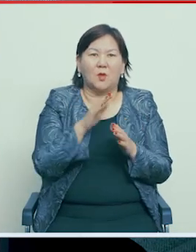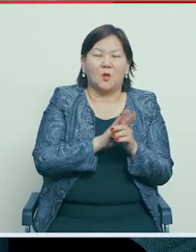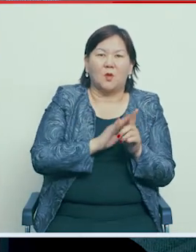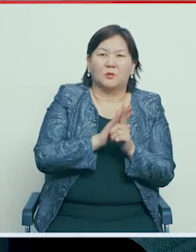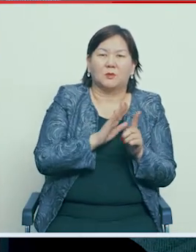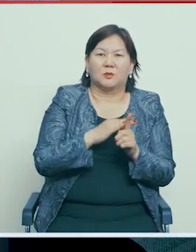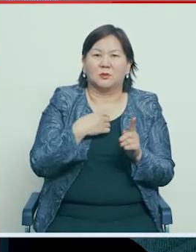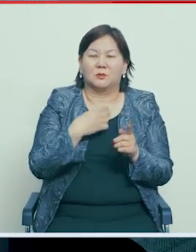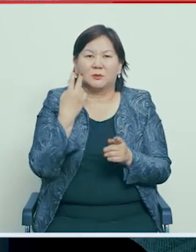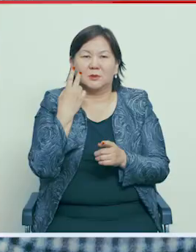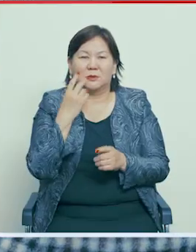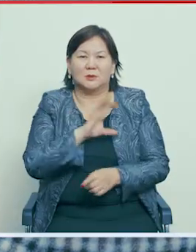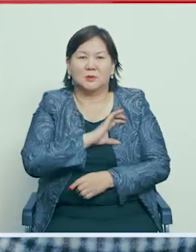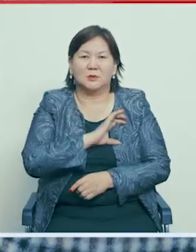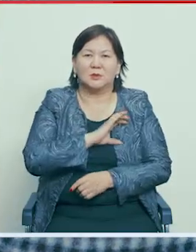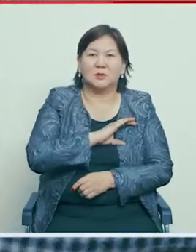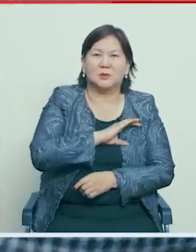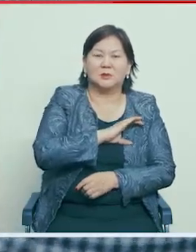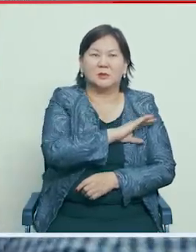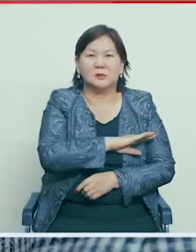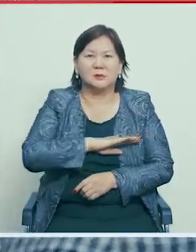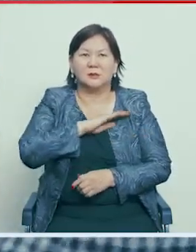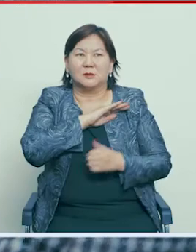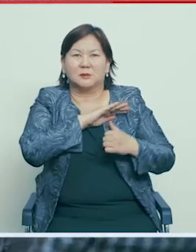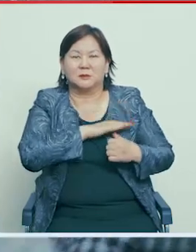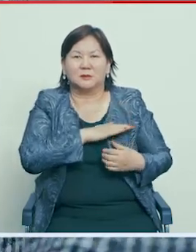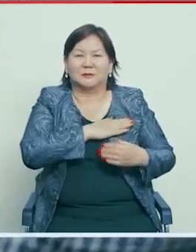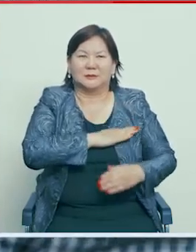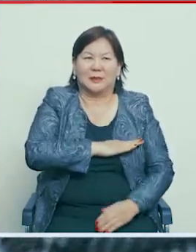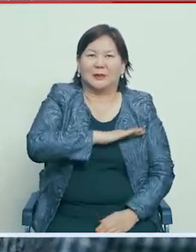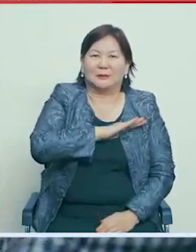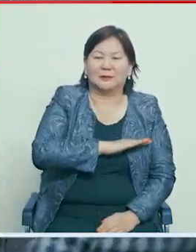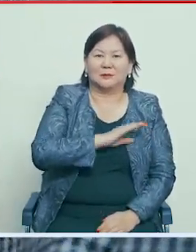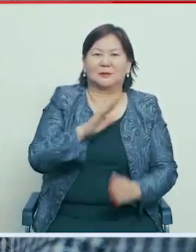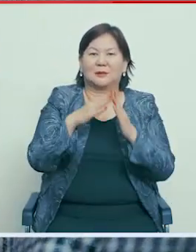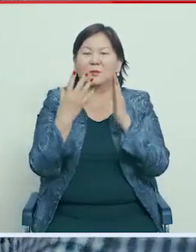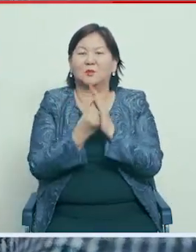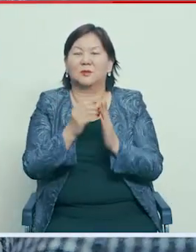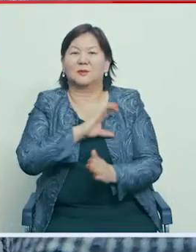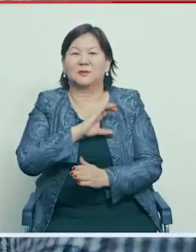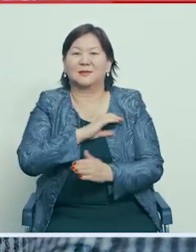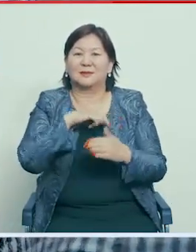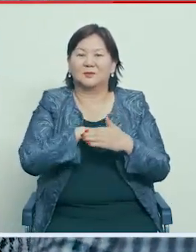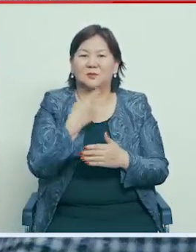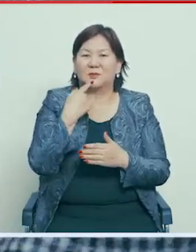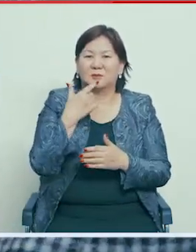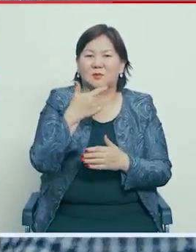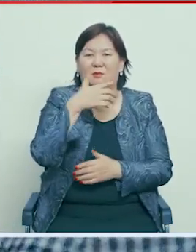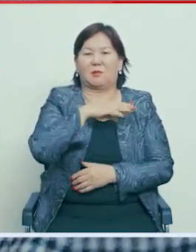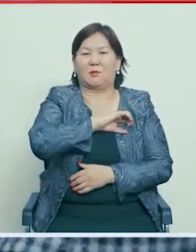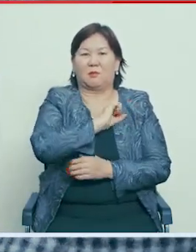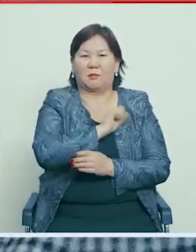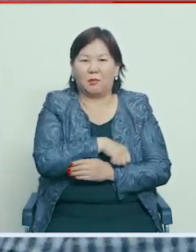үргэлж нөгөө ингээл сэтгэл юм тэрийг дагаад одоо гэр бүлийн одоо ийм сэтгэл зүйн уур амьсгалч гэсэн айгүй тийм доош гутранг үзэлтэй